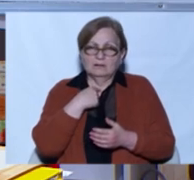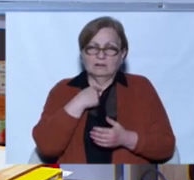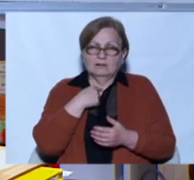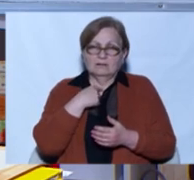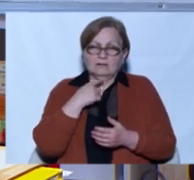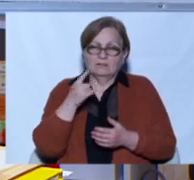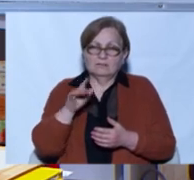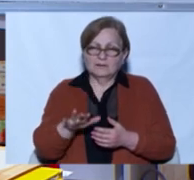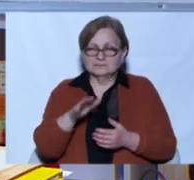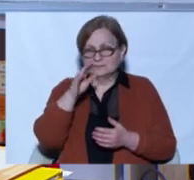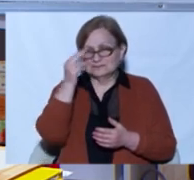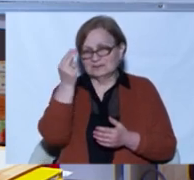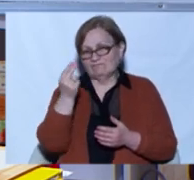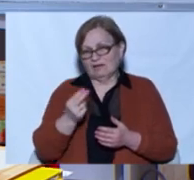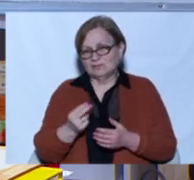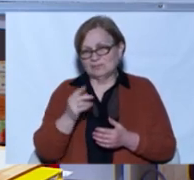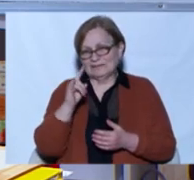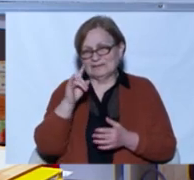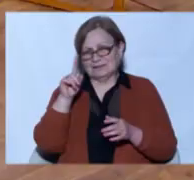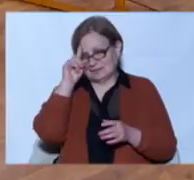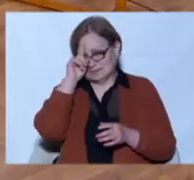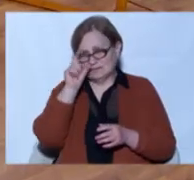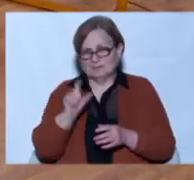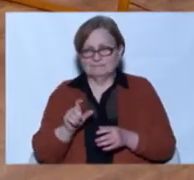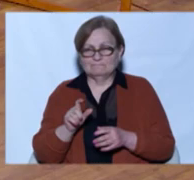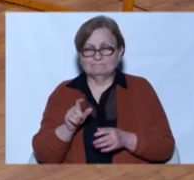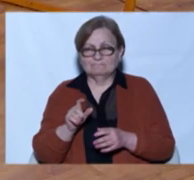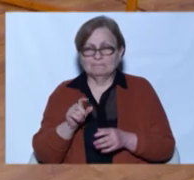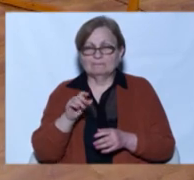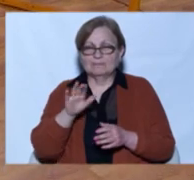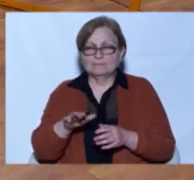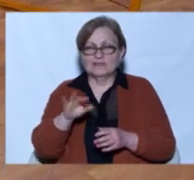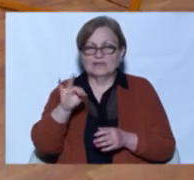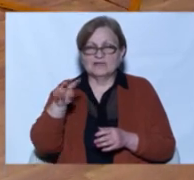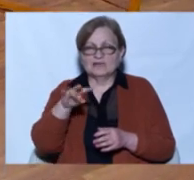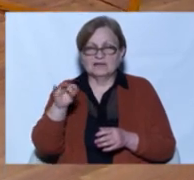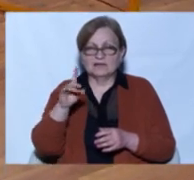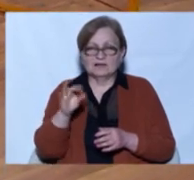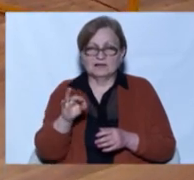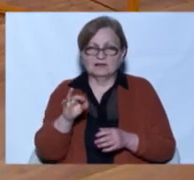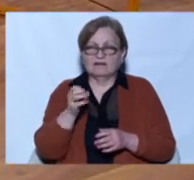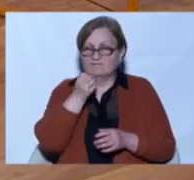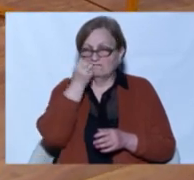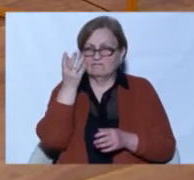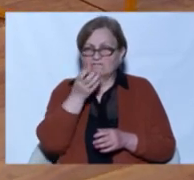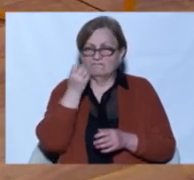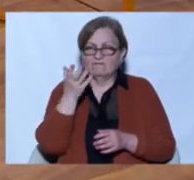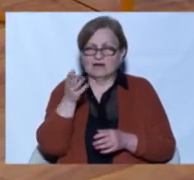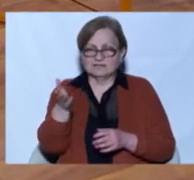კაცუნა დავხატო პერსონაჟებთან. პატარა ილიკო ბარდს მისდგომოდა.